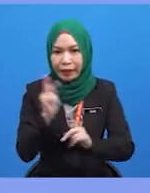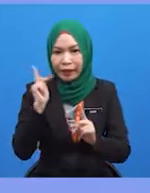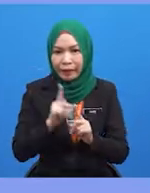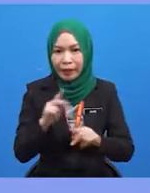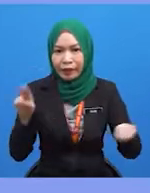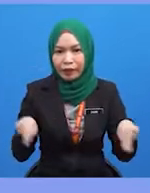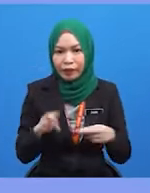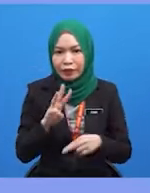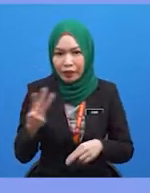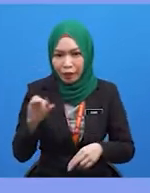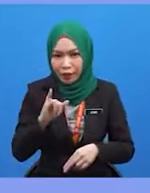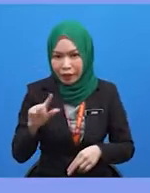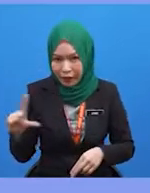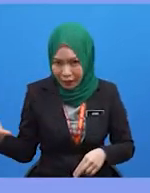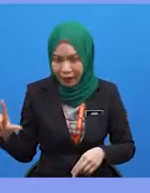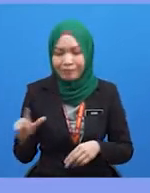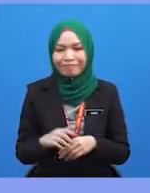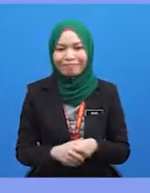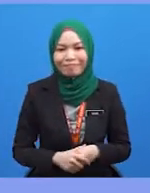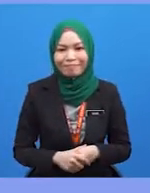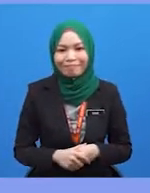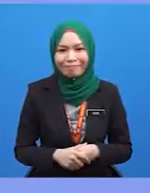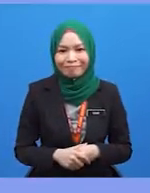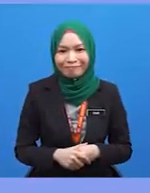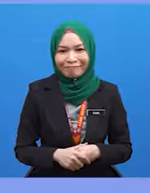kepada usahawan ialah